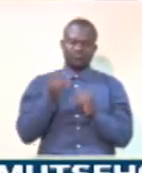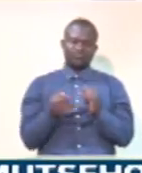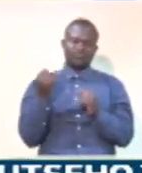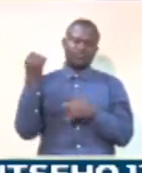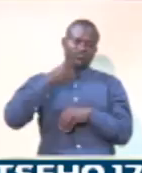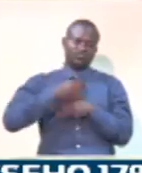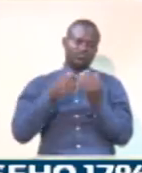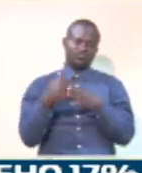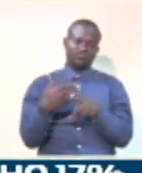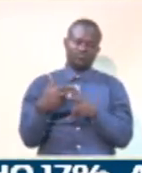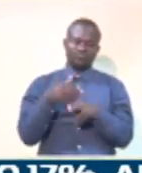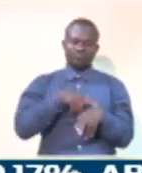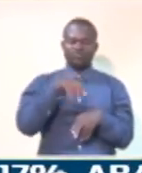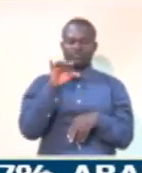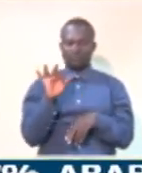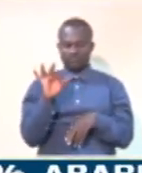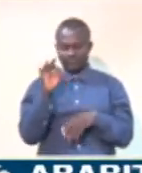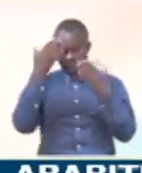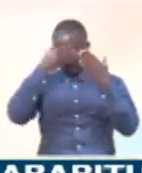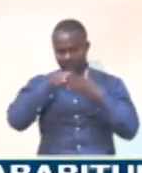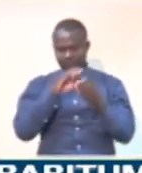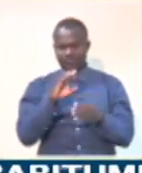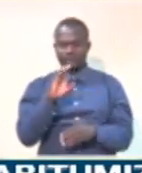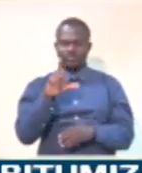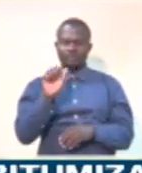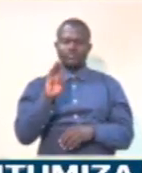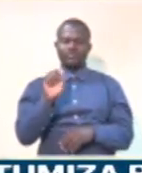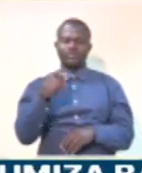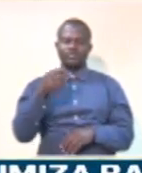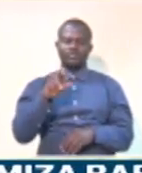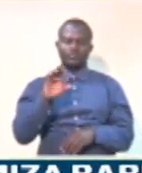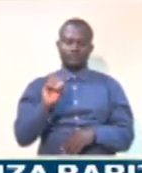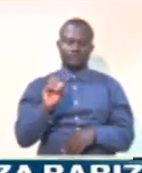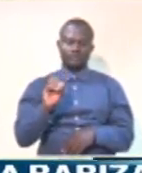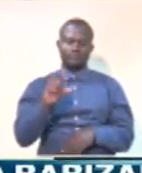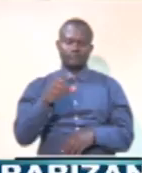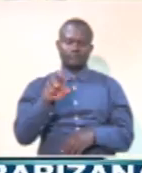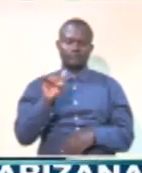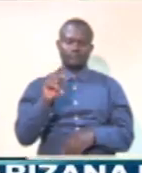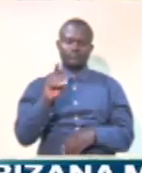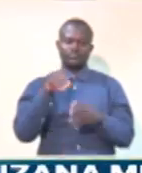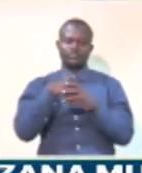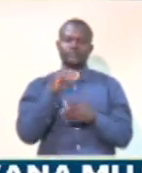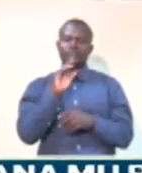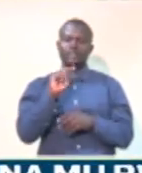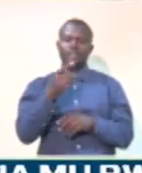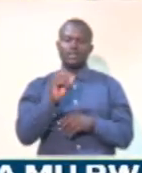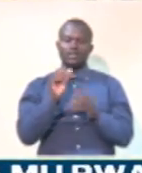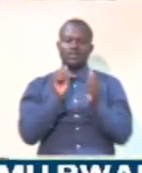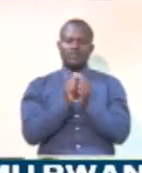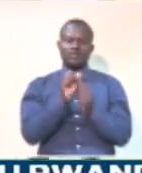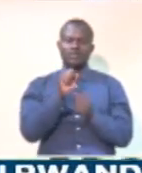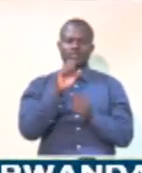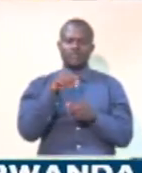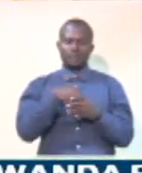munsi uraba mukanya saa 3 z'ijoro uhuze Club Atletico Petro do Luanda yo muri Angola na ASL yo